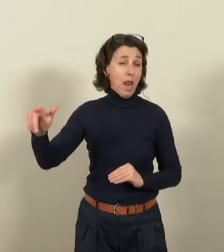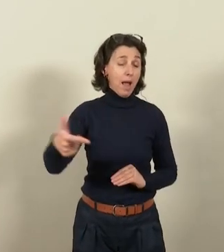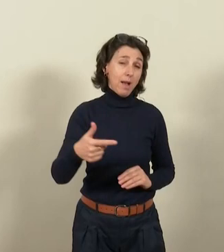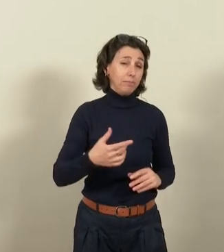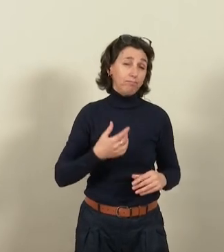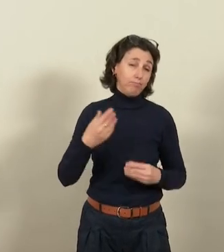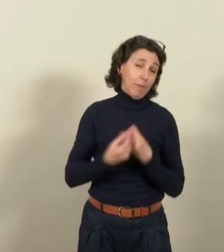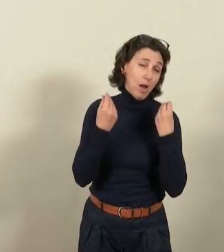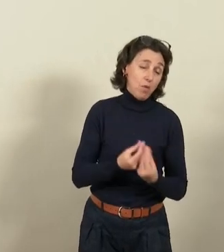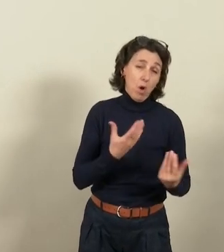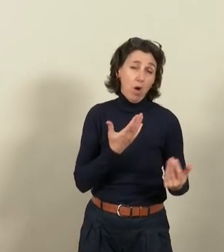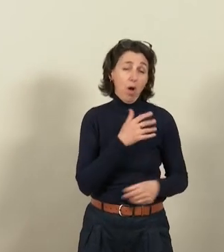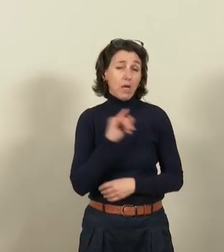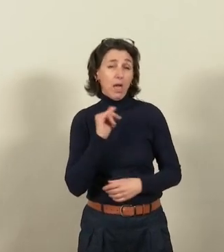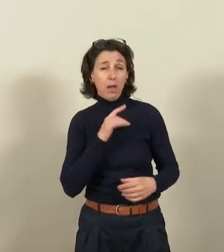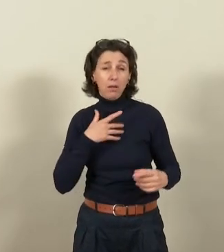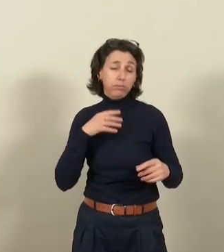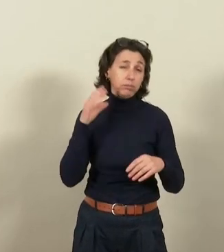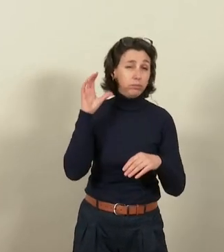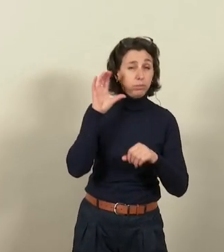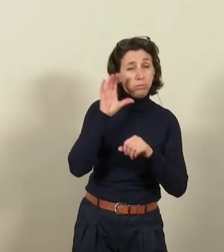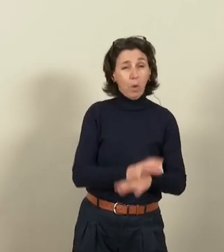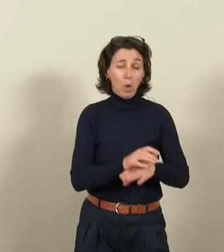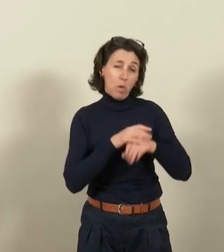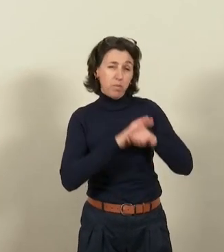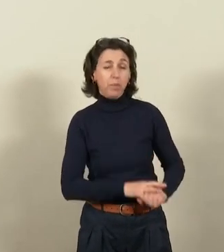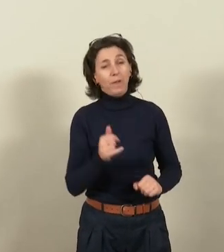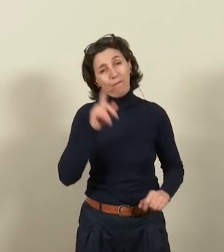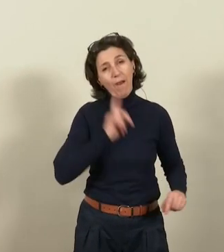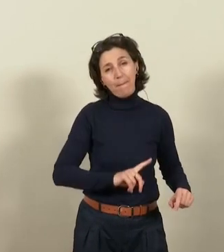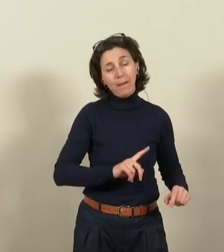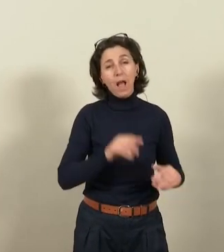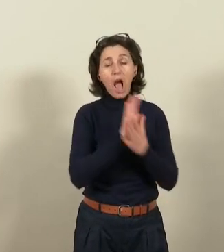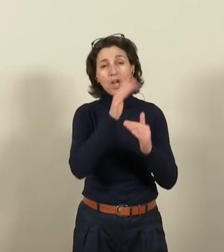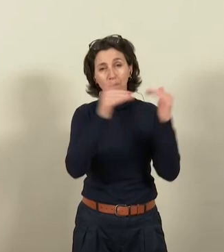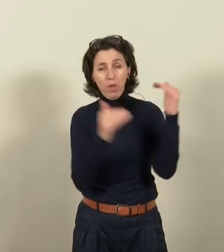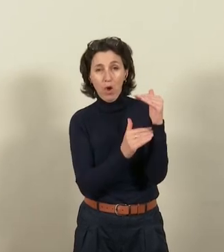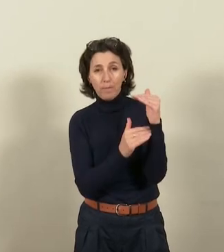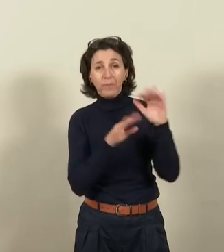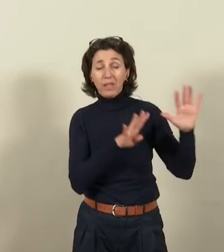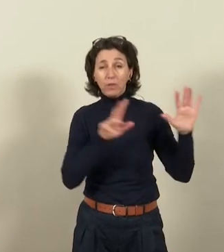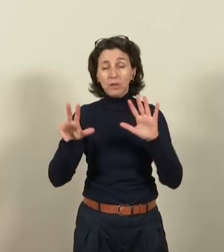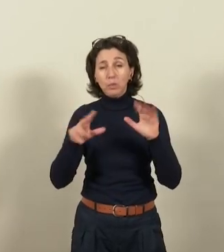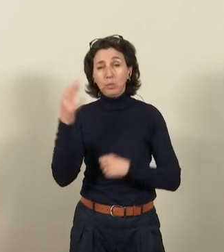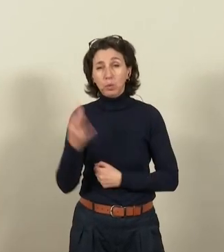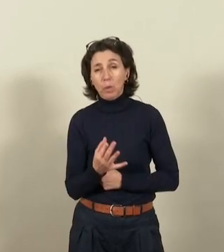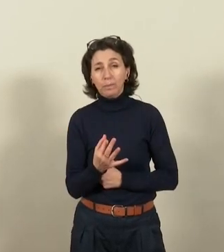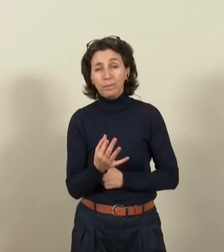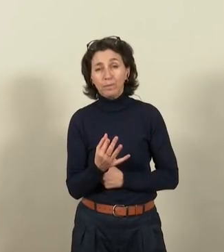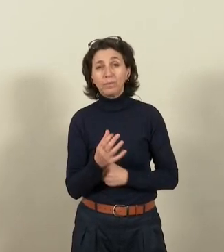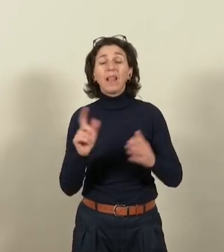% des cas qu' avaient été remonté notamment lorsqu'elles sont mineures quasiment 98 % des cas remontés en